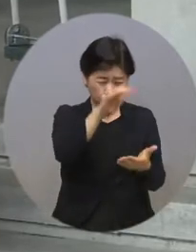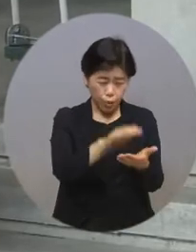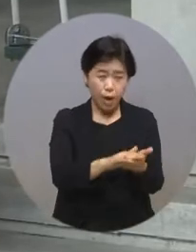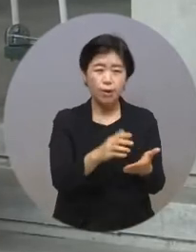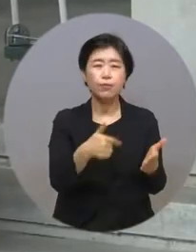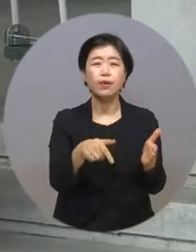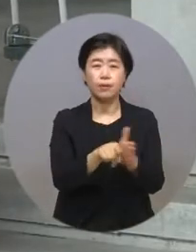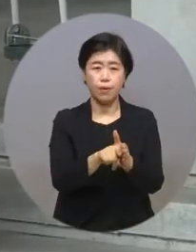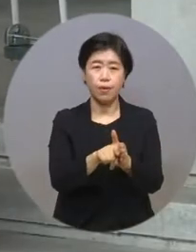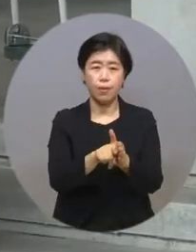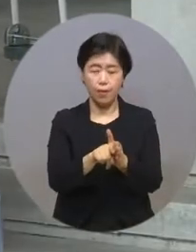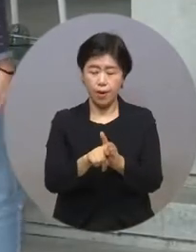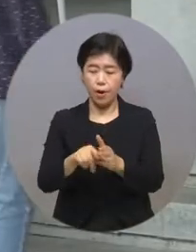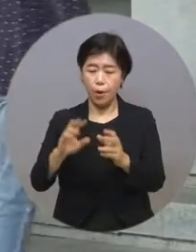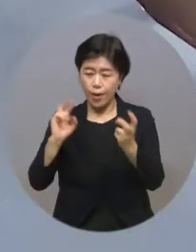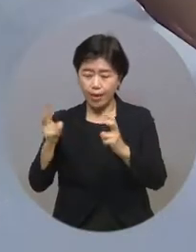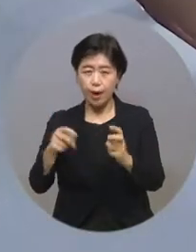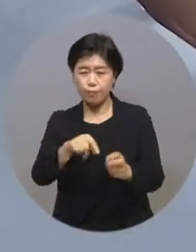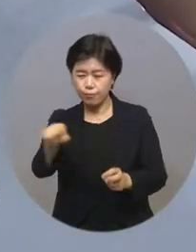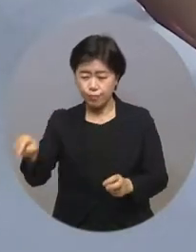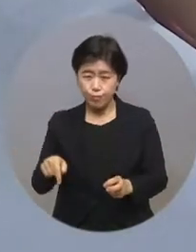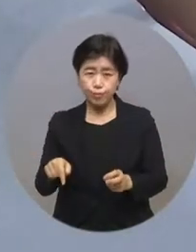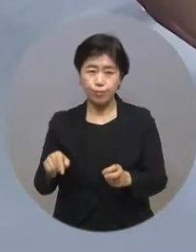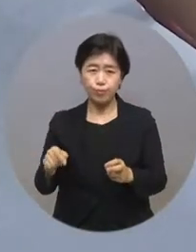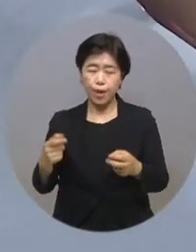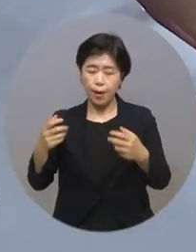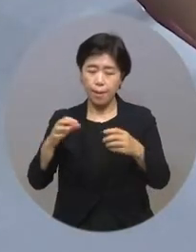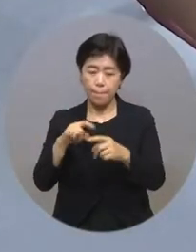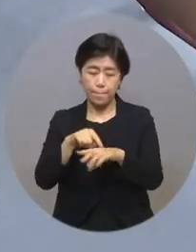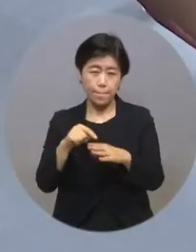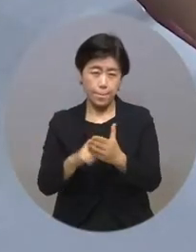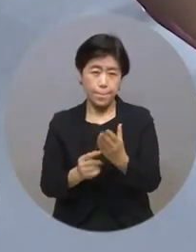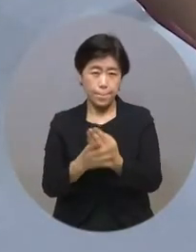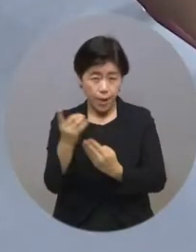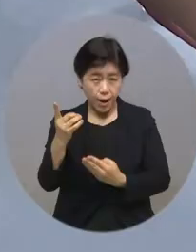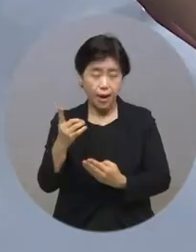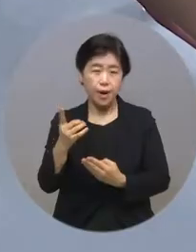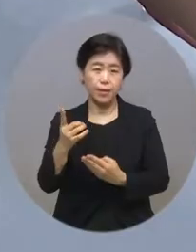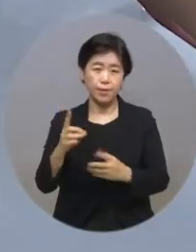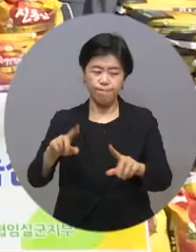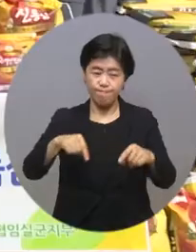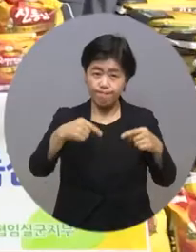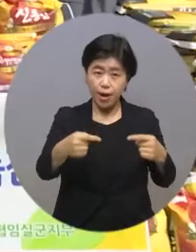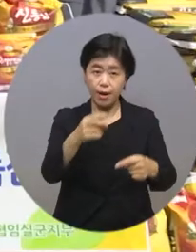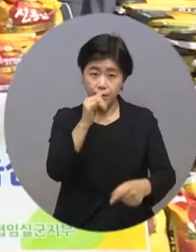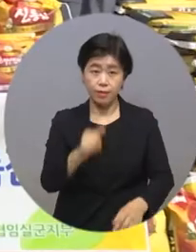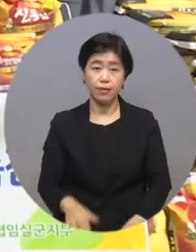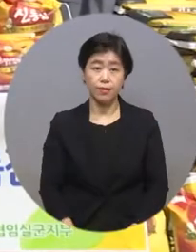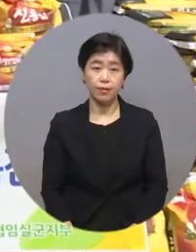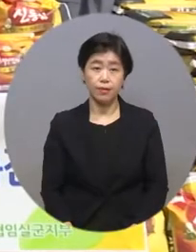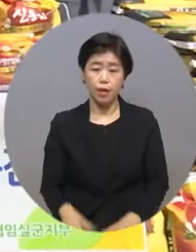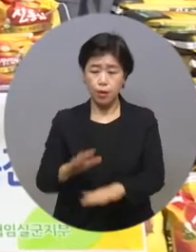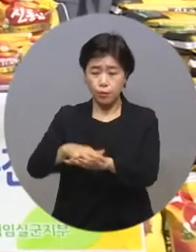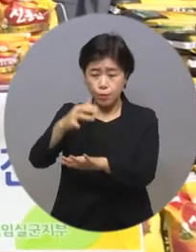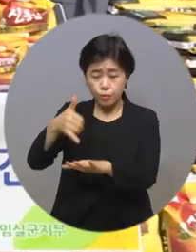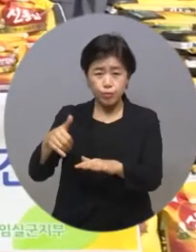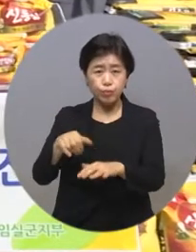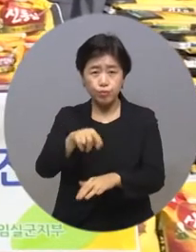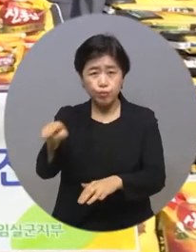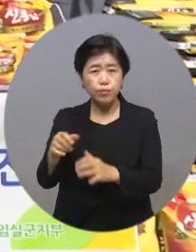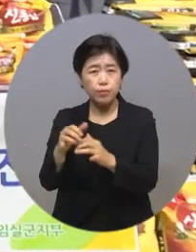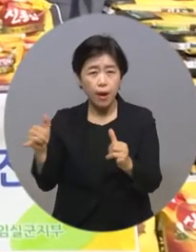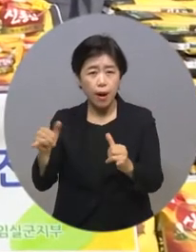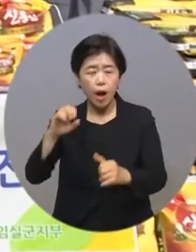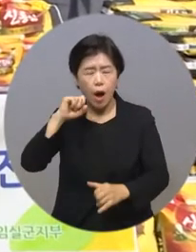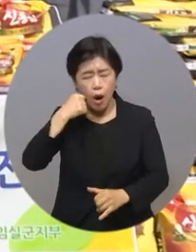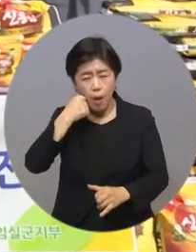유관기관이 한마음 한뜻으로 쌀 나눔 및 소비 촉진 운동에 적극 동참하여 농업인들이 어려움을 슬기롭게